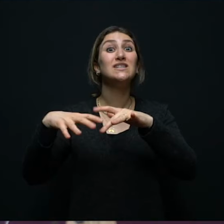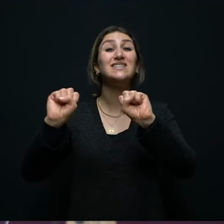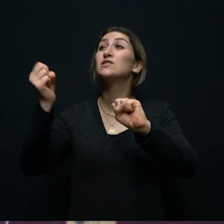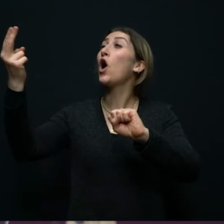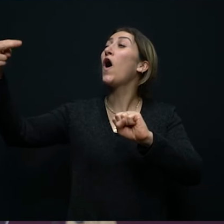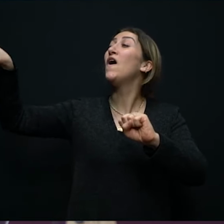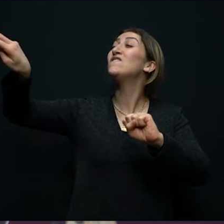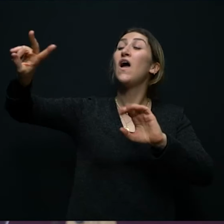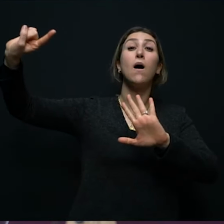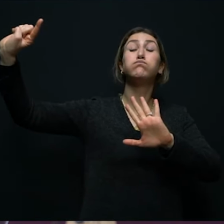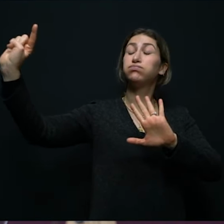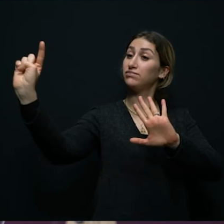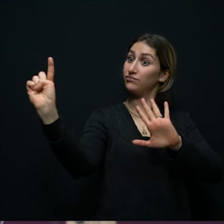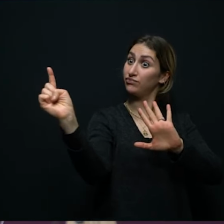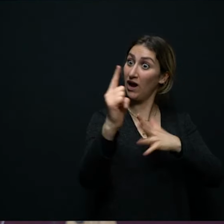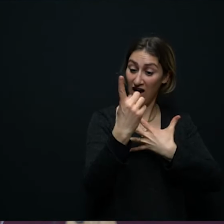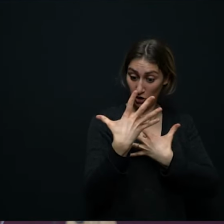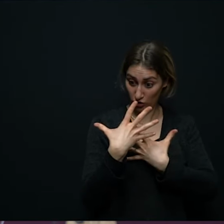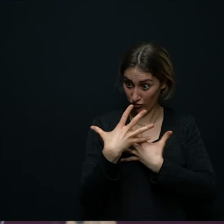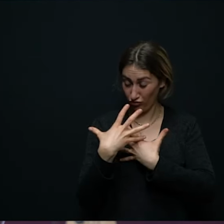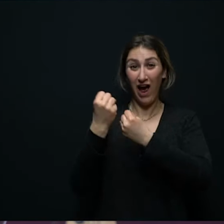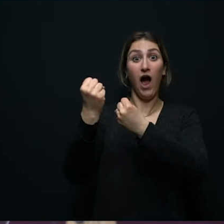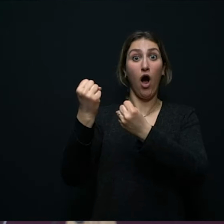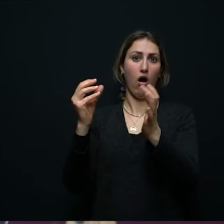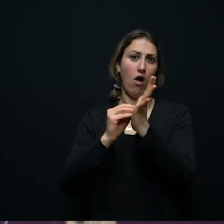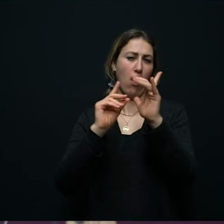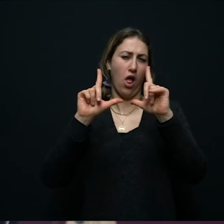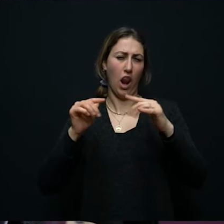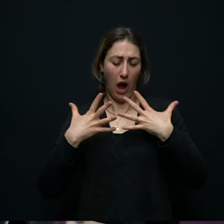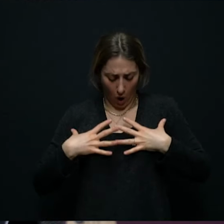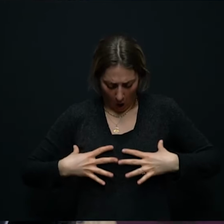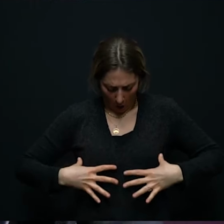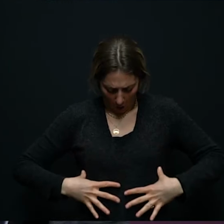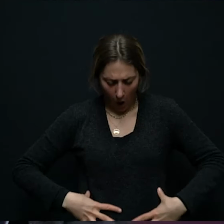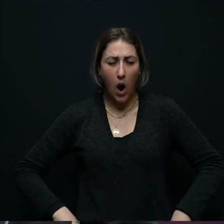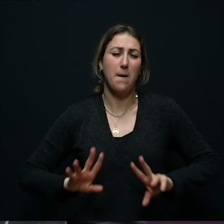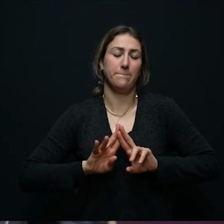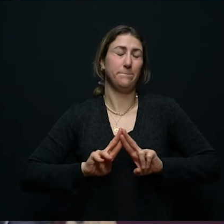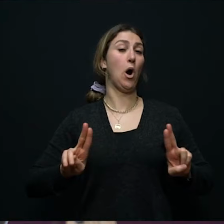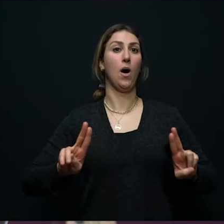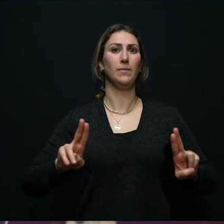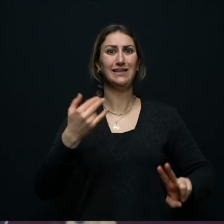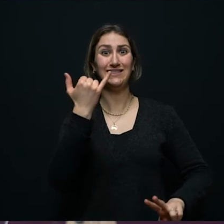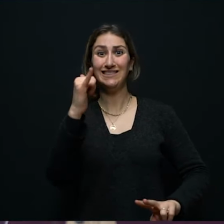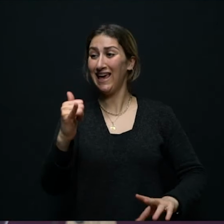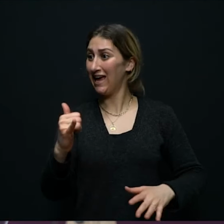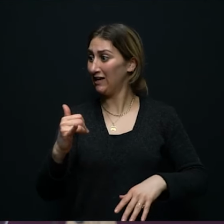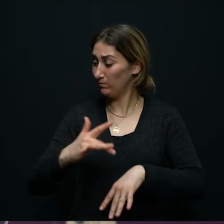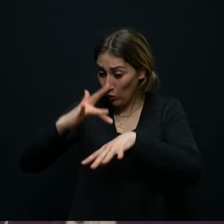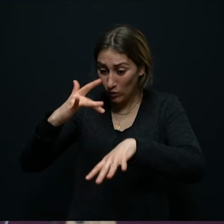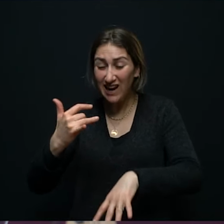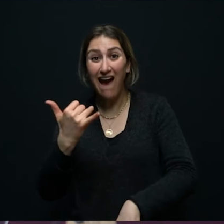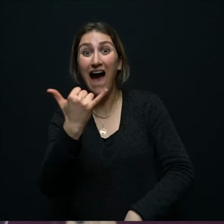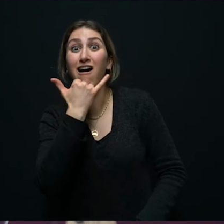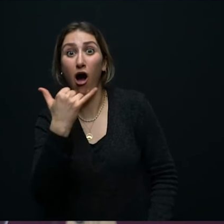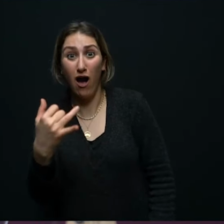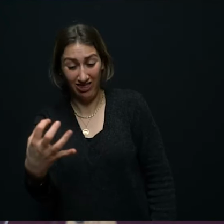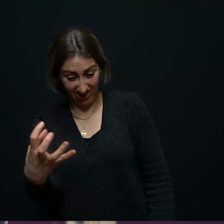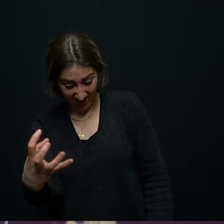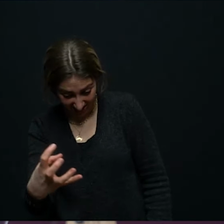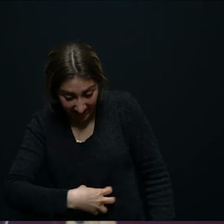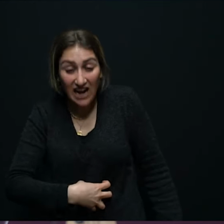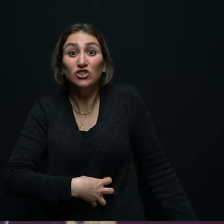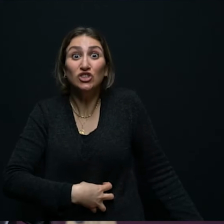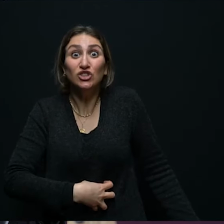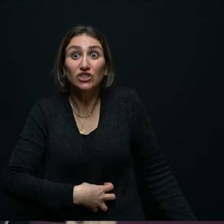et si je salies cette robe si par accident je salue cette robe je peux